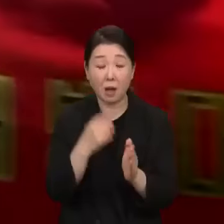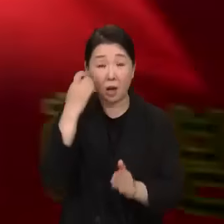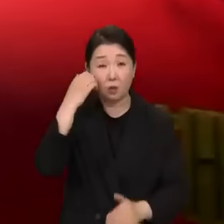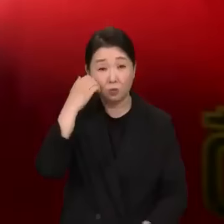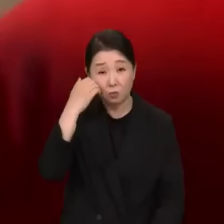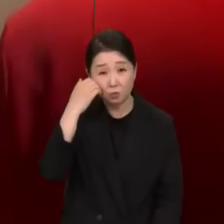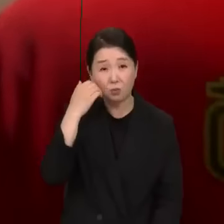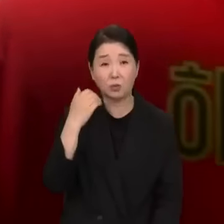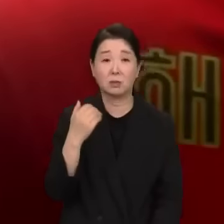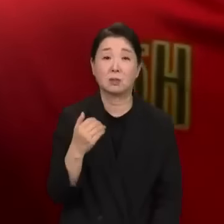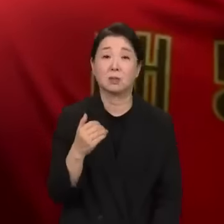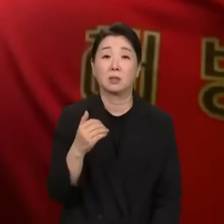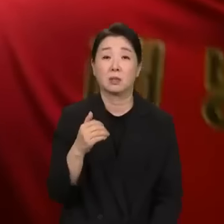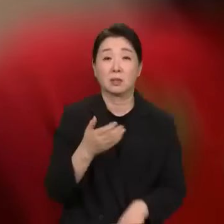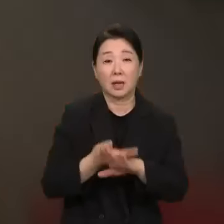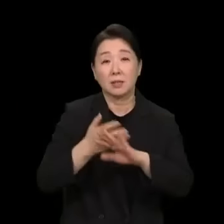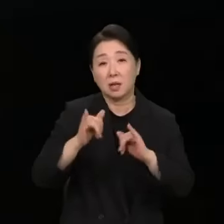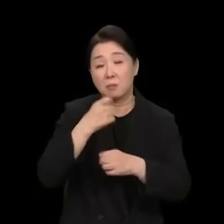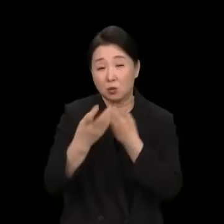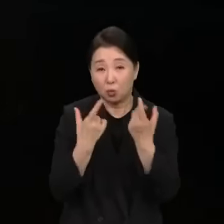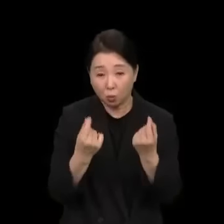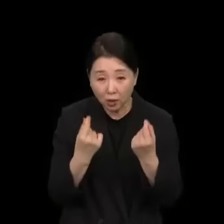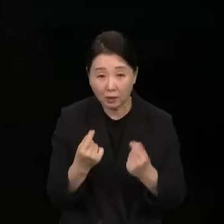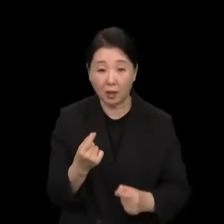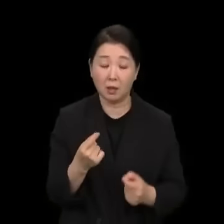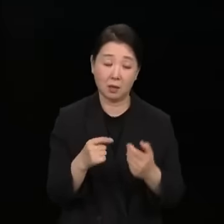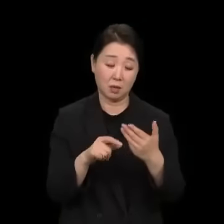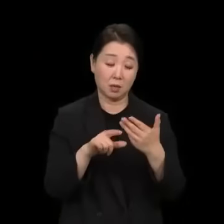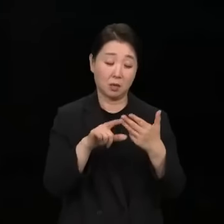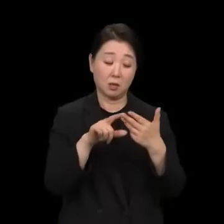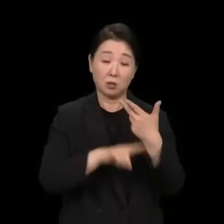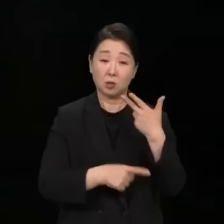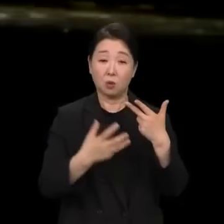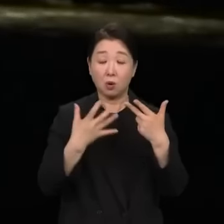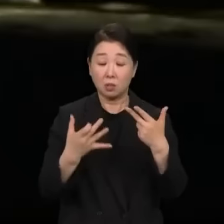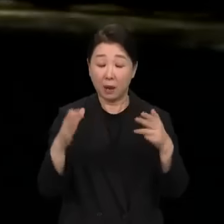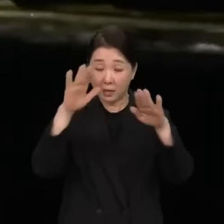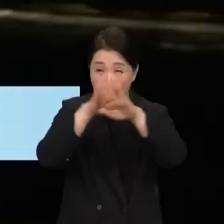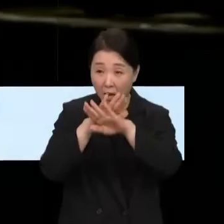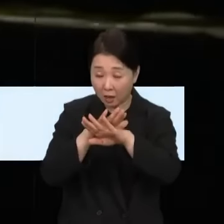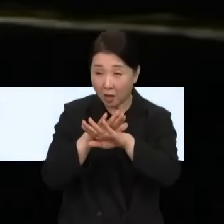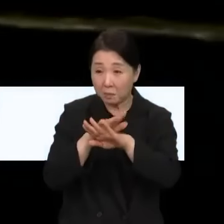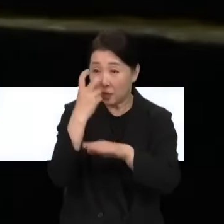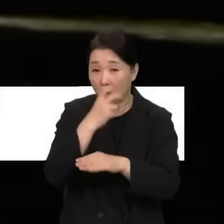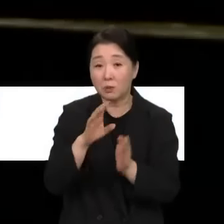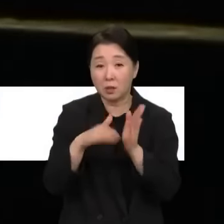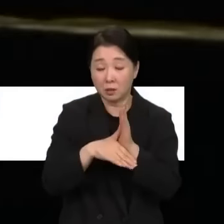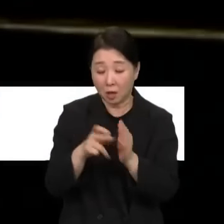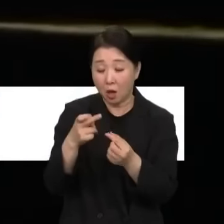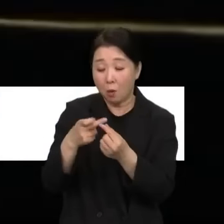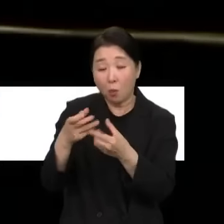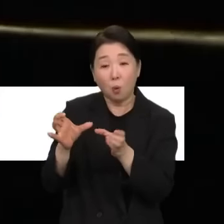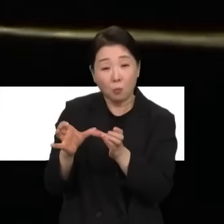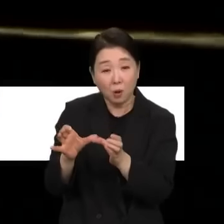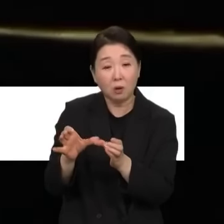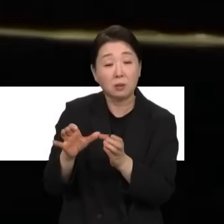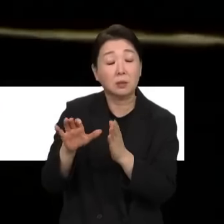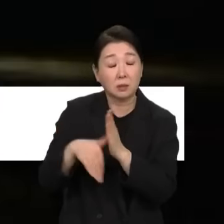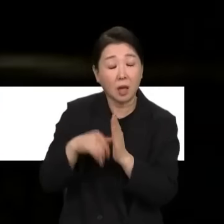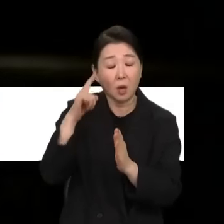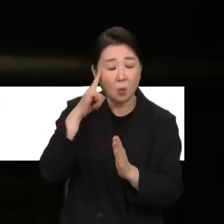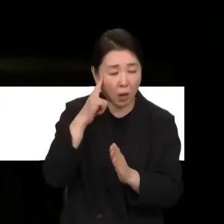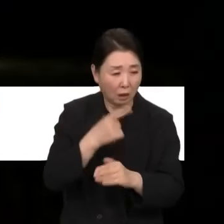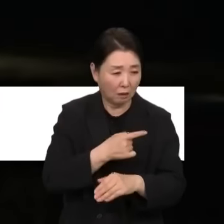진술도 비슷했습니다. 18일 저녁 9시 10분 야간 점호를 통해 포병대대가 비효율적인 수색을